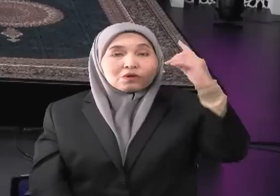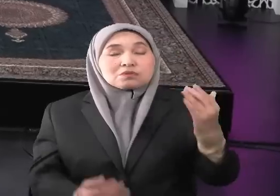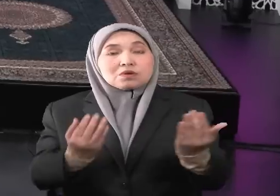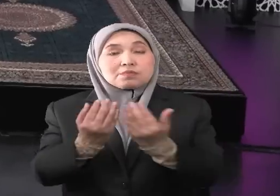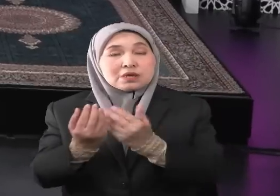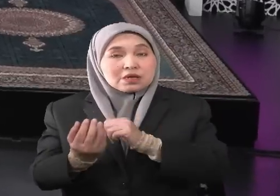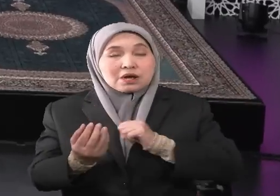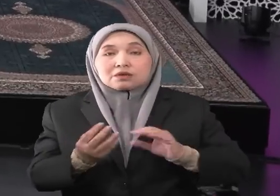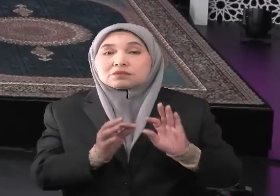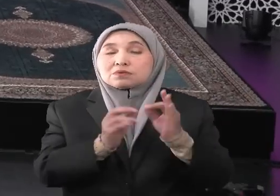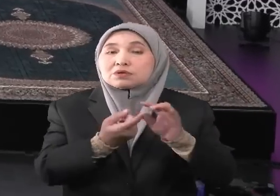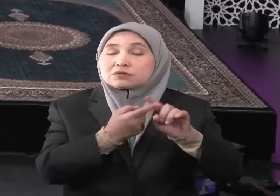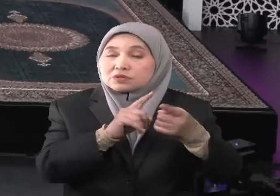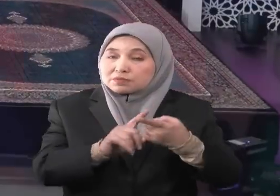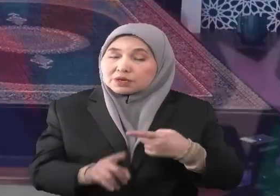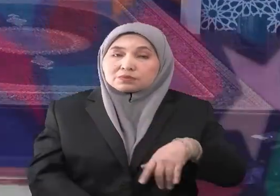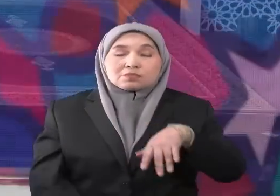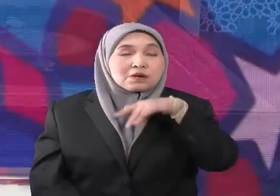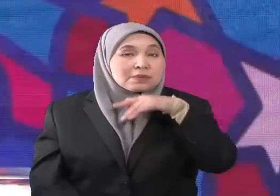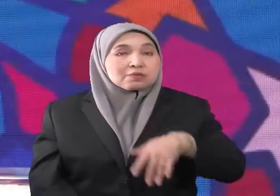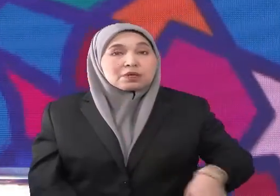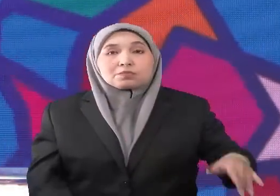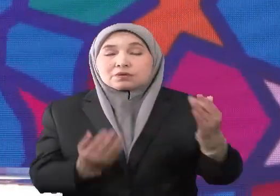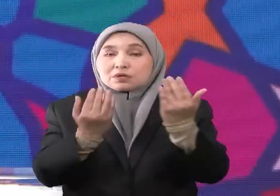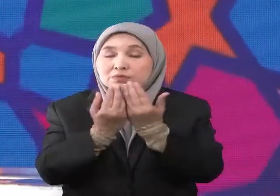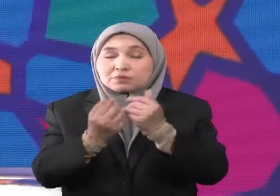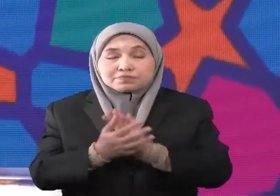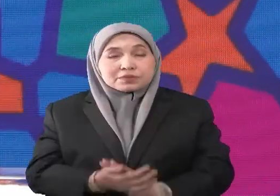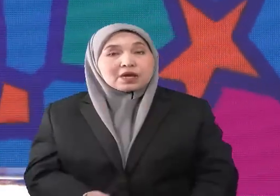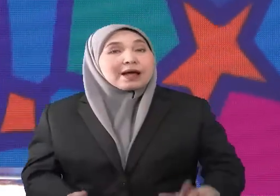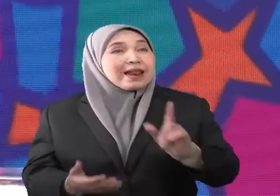alihi wa shahbihi wama wala Amma Alhamdulillah